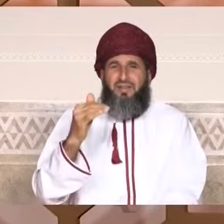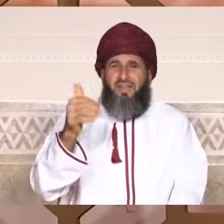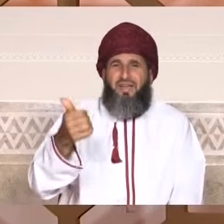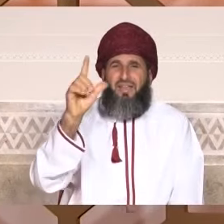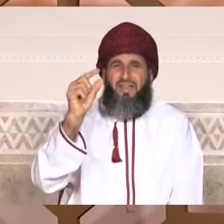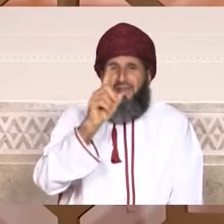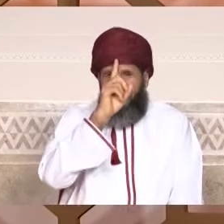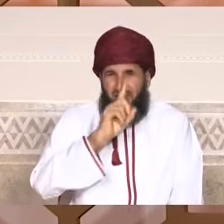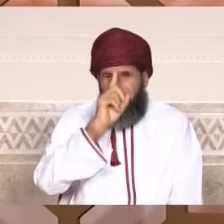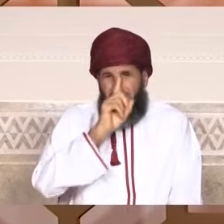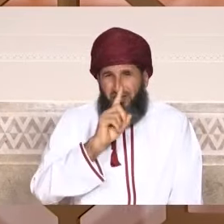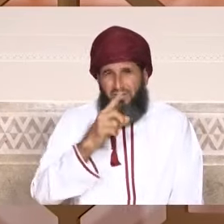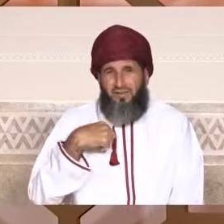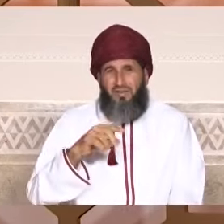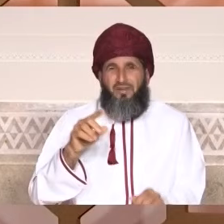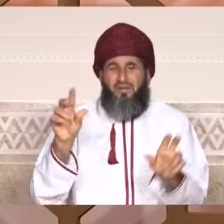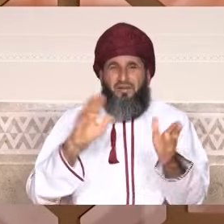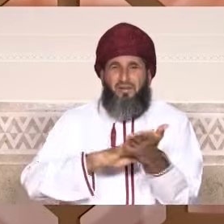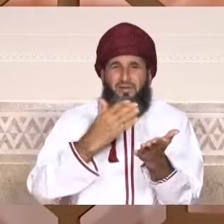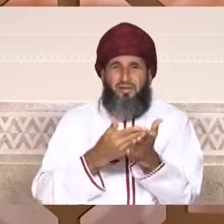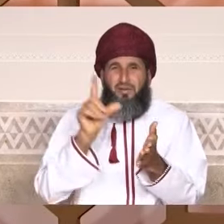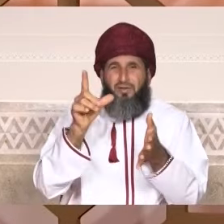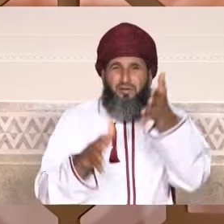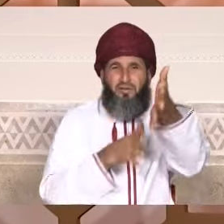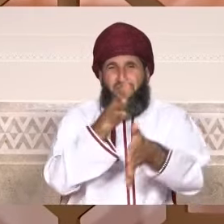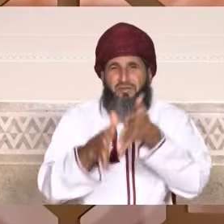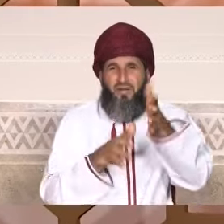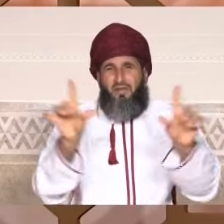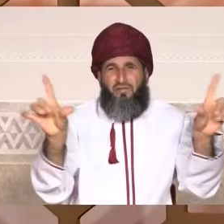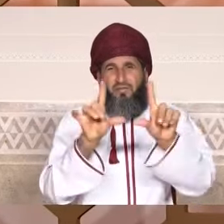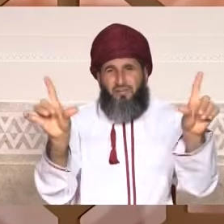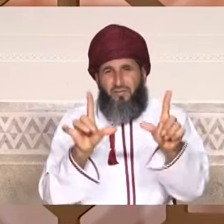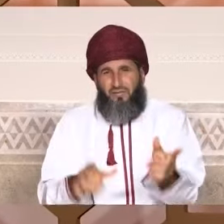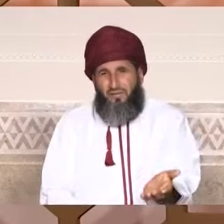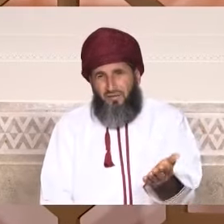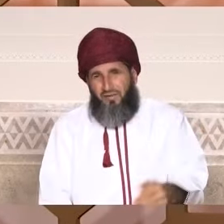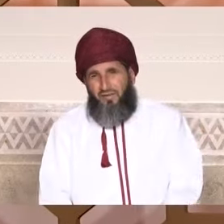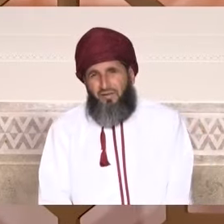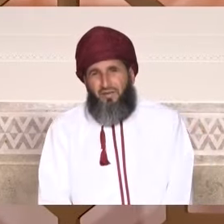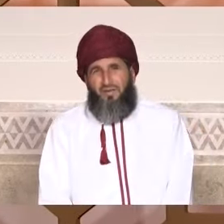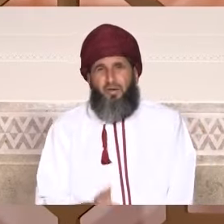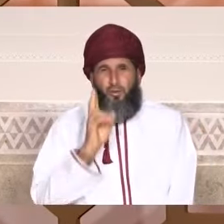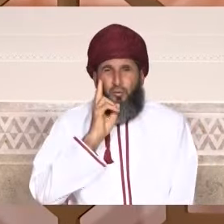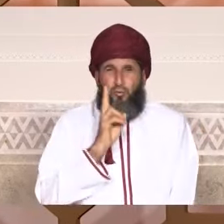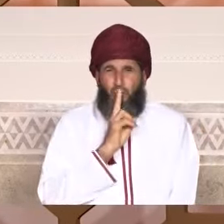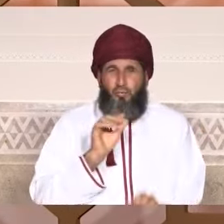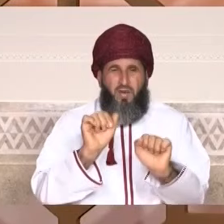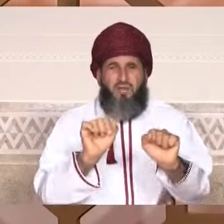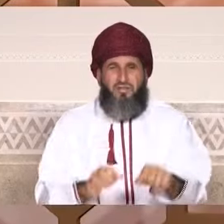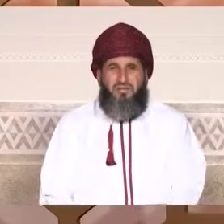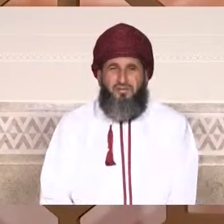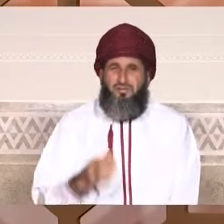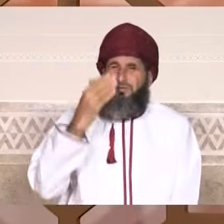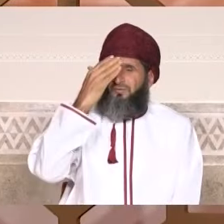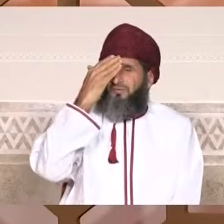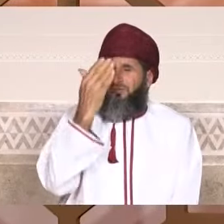زايد العامري والذي أيضا ترجم لغة الإشارة إلى فئة الصم. أهلا